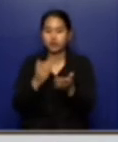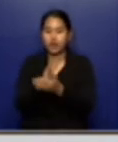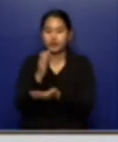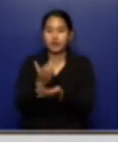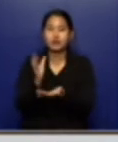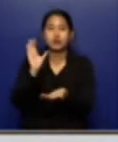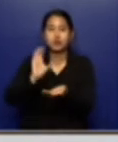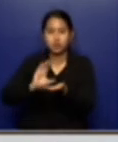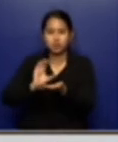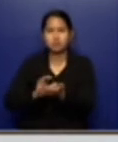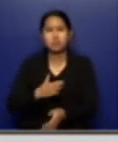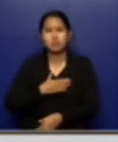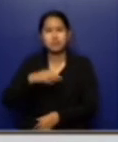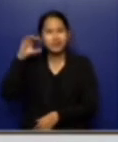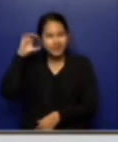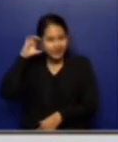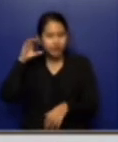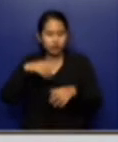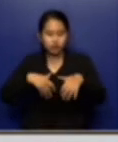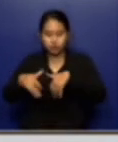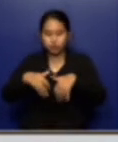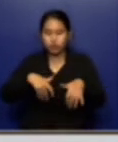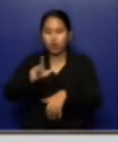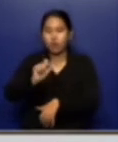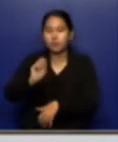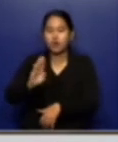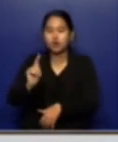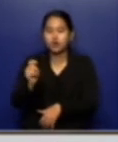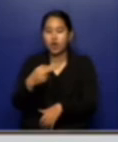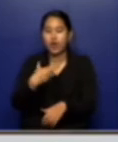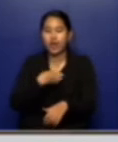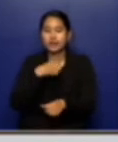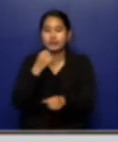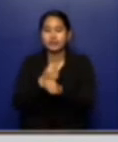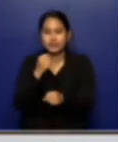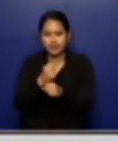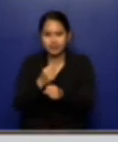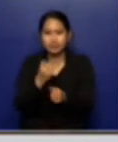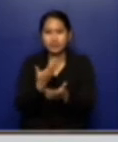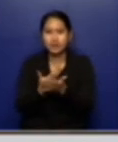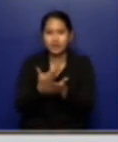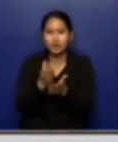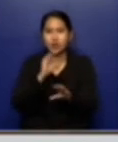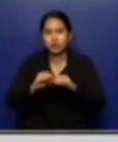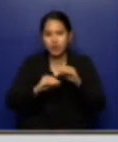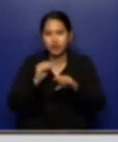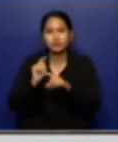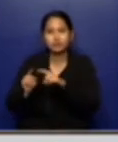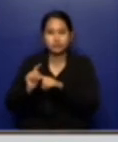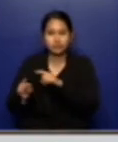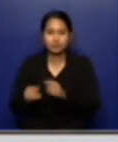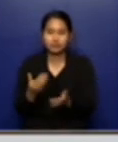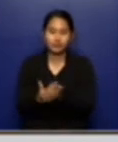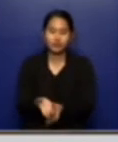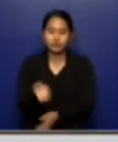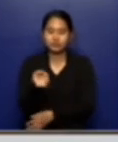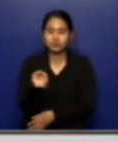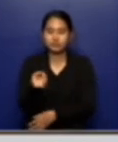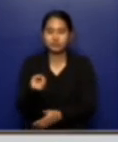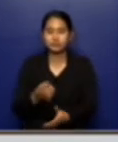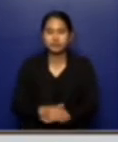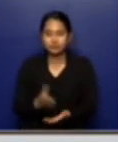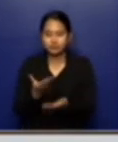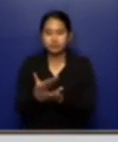เชื่อว่าพี่น้องท้องถิ่นเนี่ยเขาต้องการงบประมาณในส่วนนี้ไอ้งบน้อยๆนะครับท้องถิ่นเ